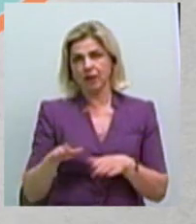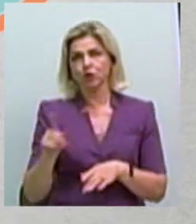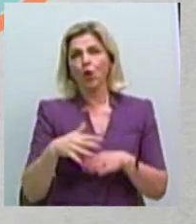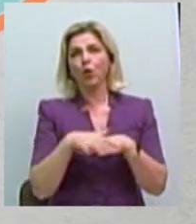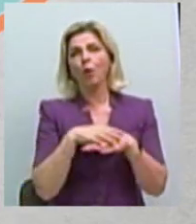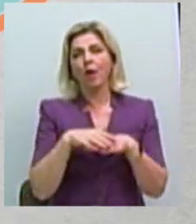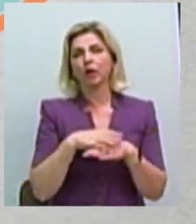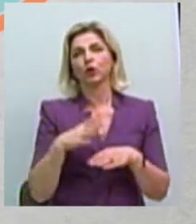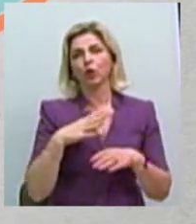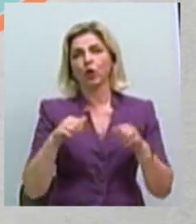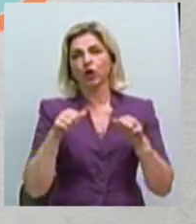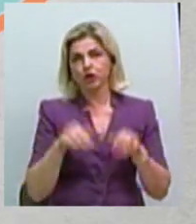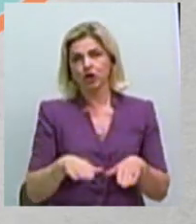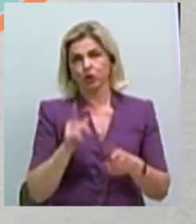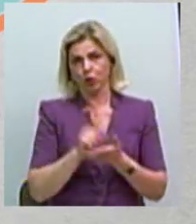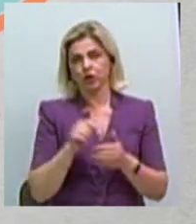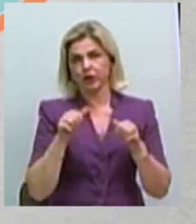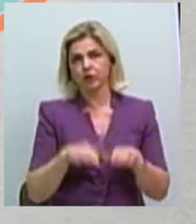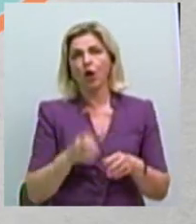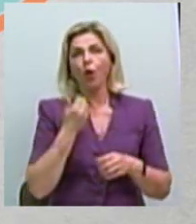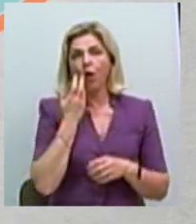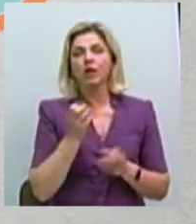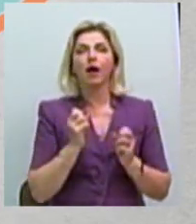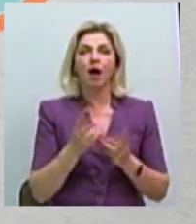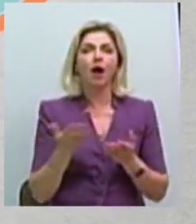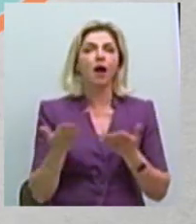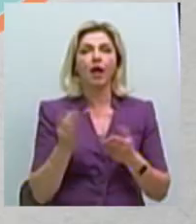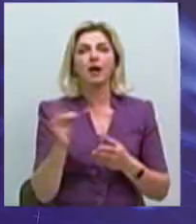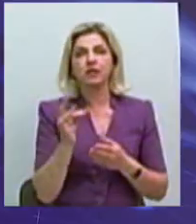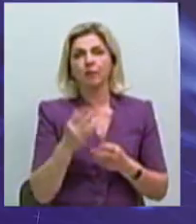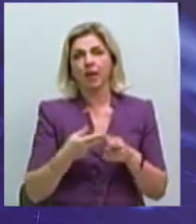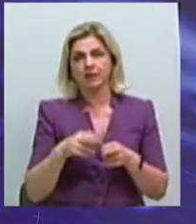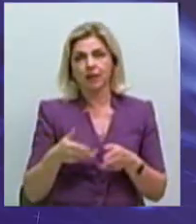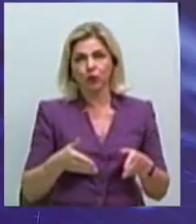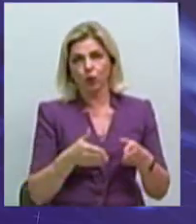вирішувала, коли, як і в якому розмірі ці дороги ремонтувати.